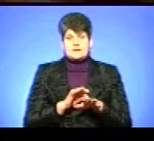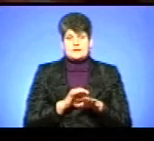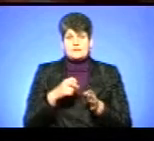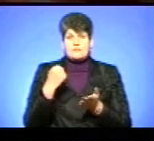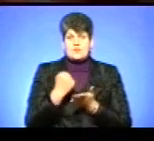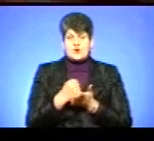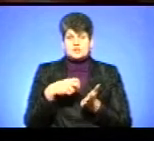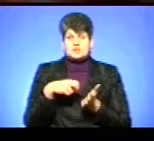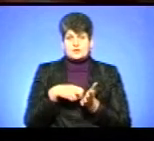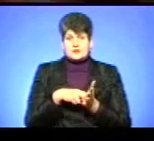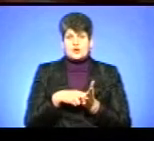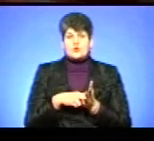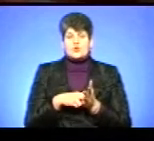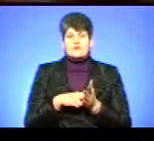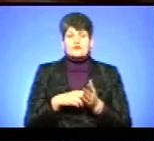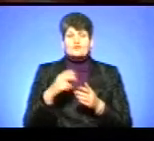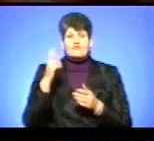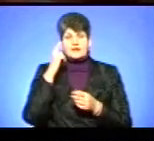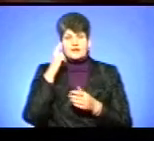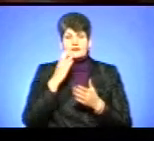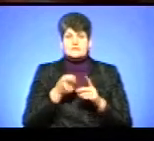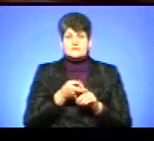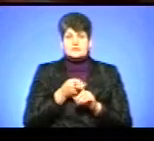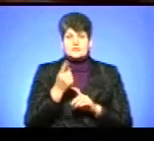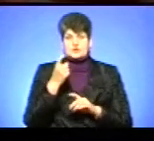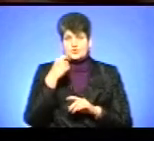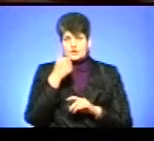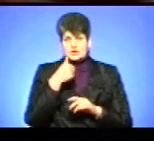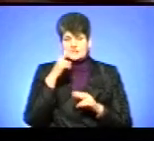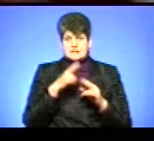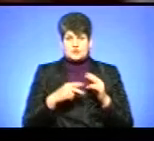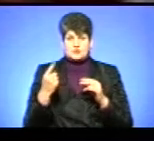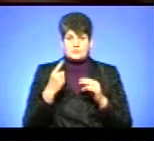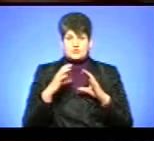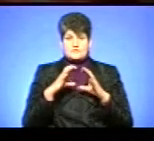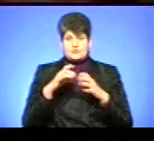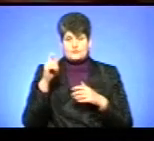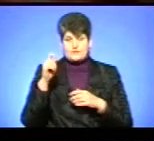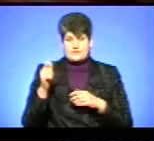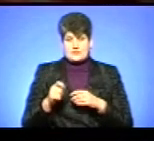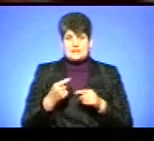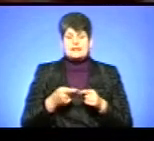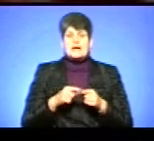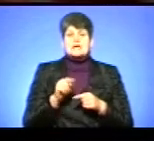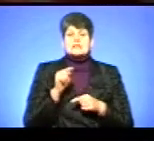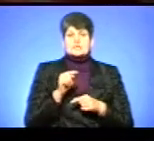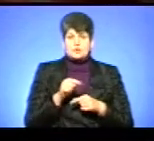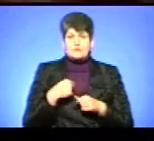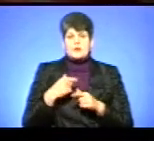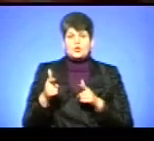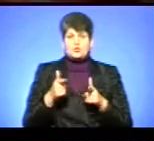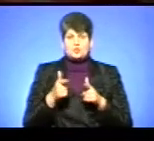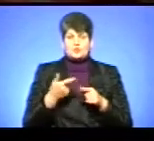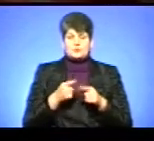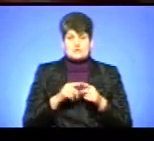спецпогашення конверту в Києві, який присвячений 100-річчю закінчення Першої світової війни. І, власне, для цього ми і готуємо